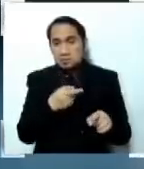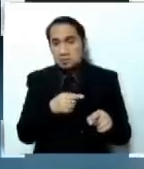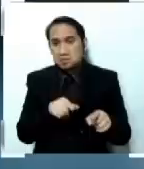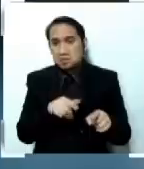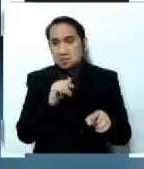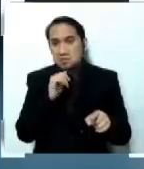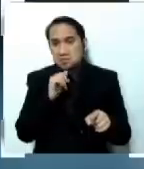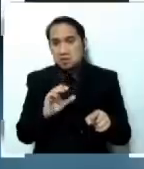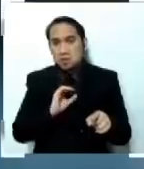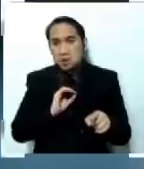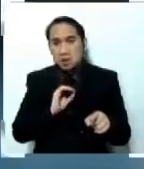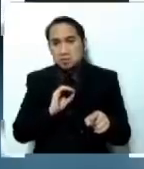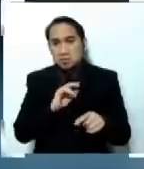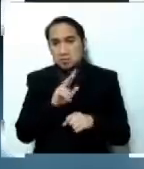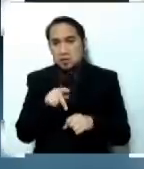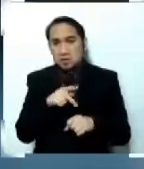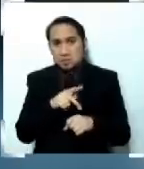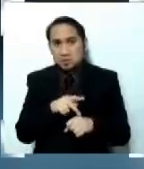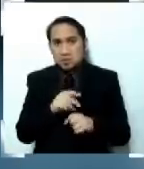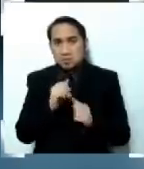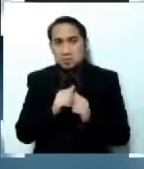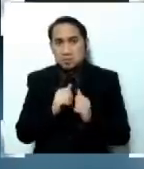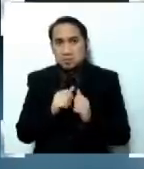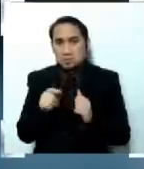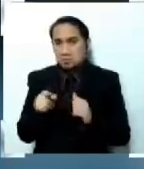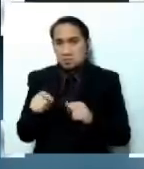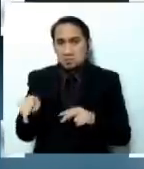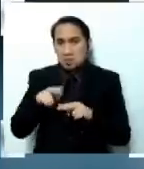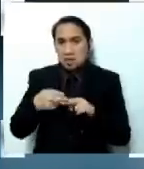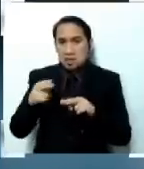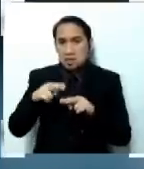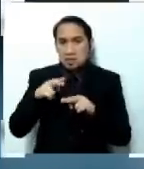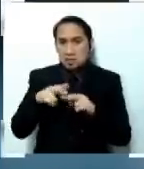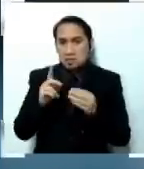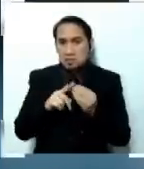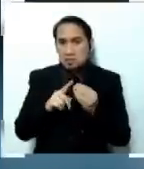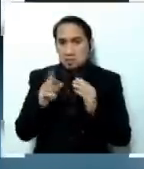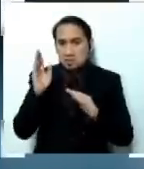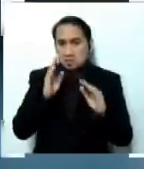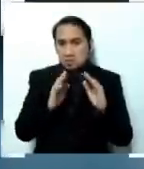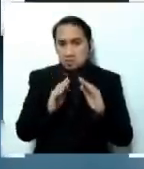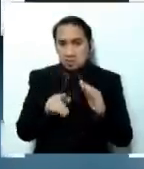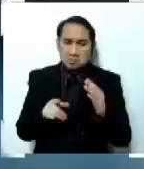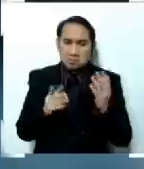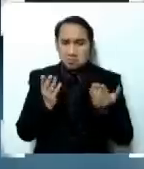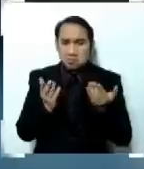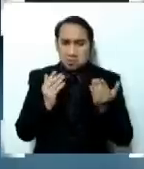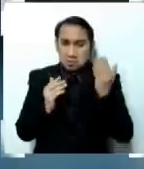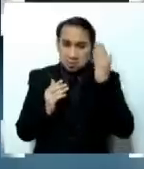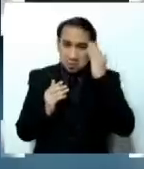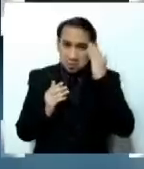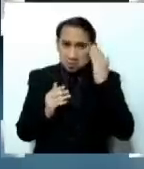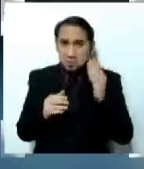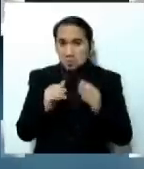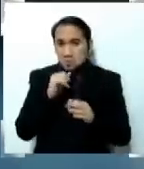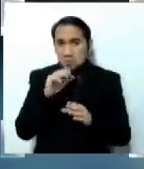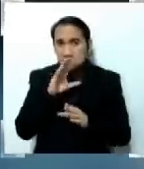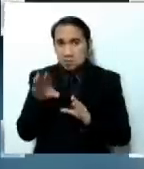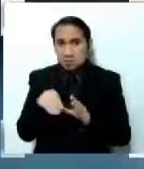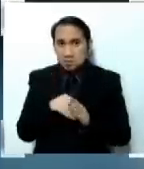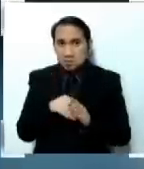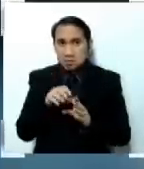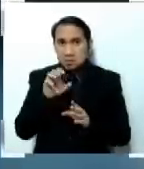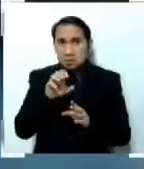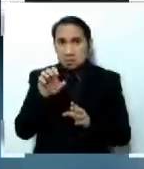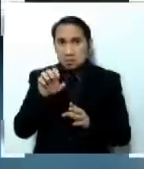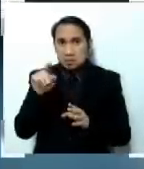possession. So pinalalaki po. Pinalalaki ang issue. Kasi alam mo, hindi po yan kabahagi ng ating EEZ, ha, yung Julian